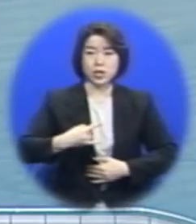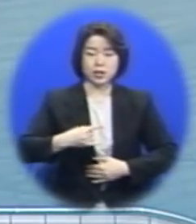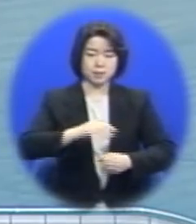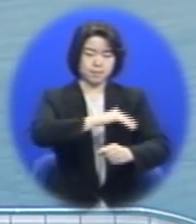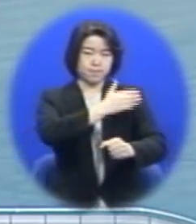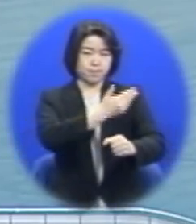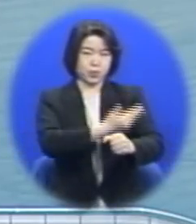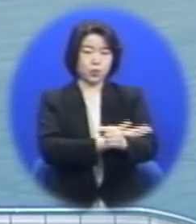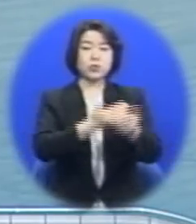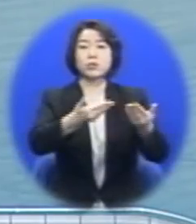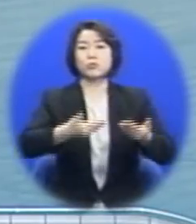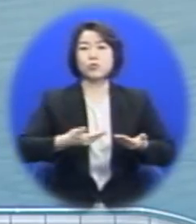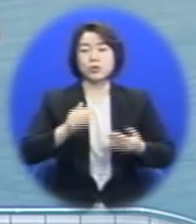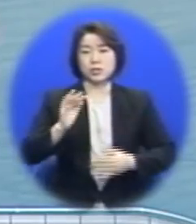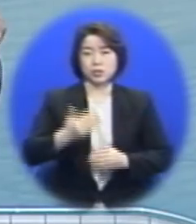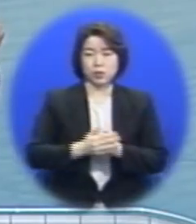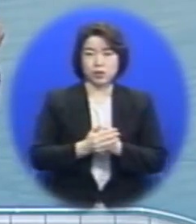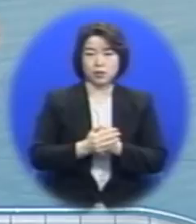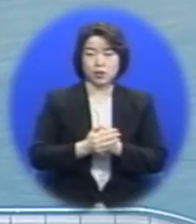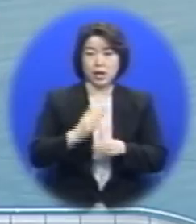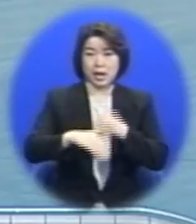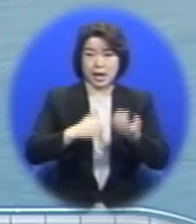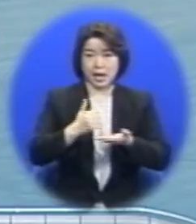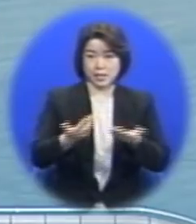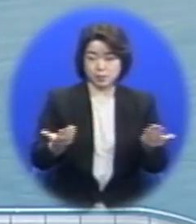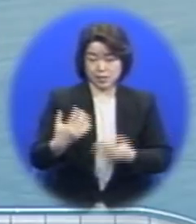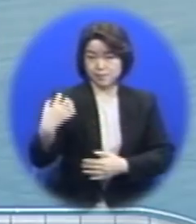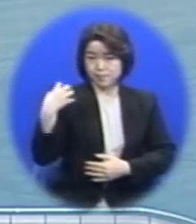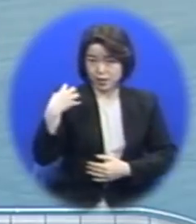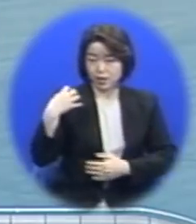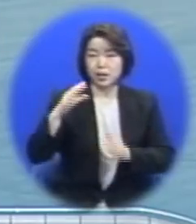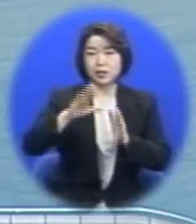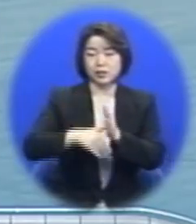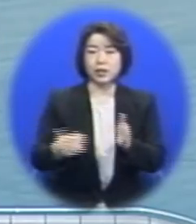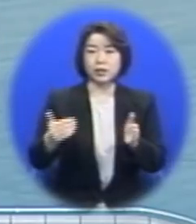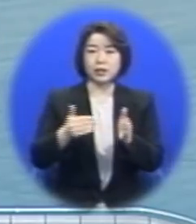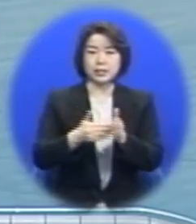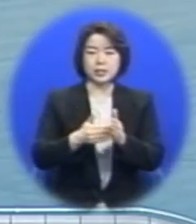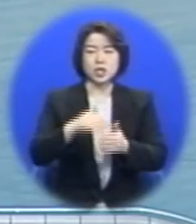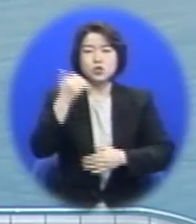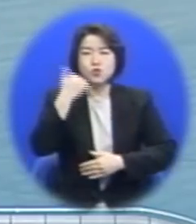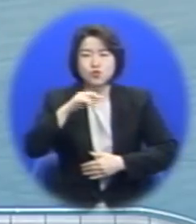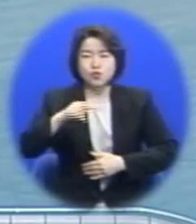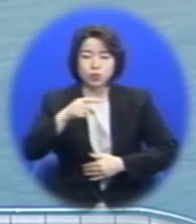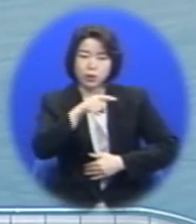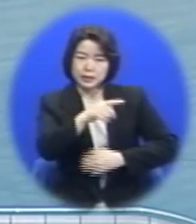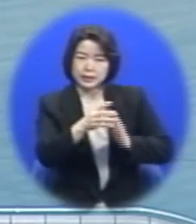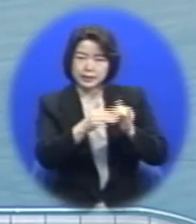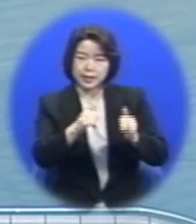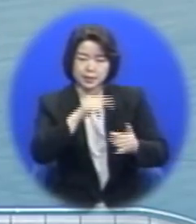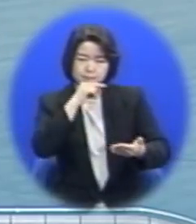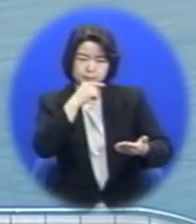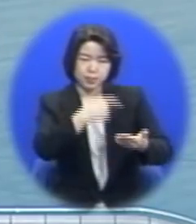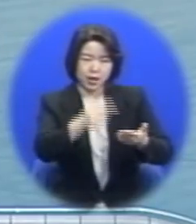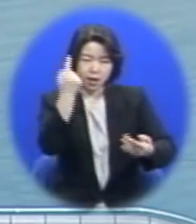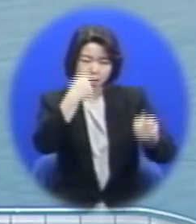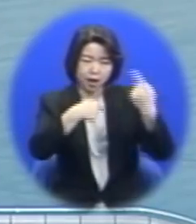주어집니다. 사명을 감당할 때까지 어떤 자도 그를 해하거나 무너뜨리지 못합니다.